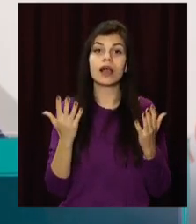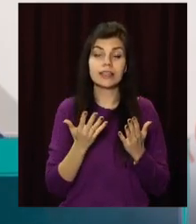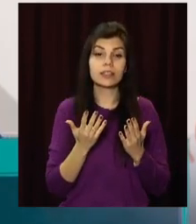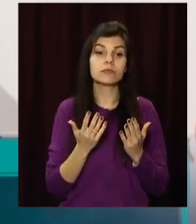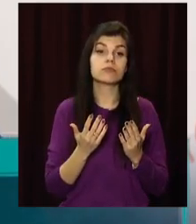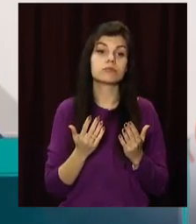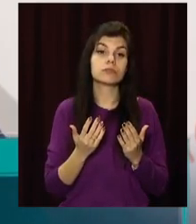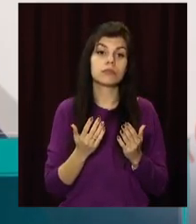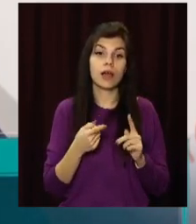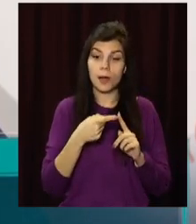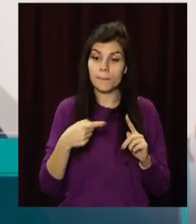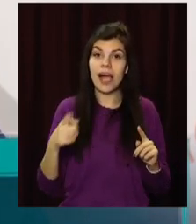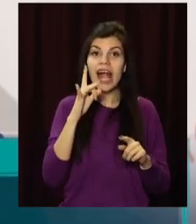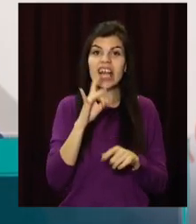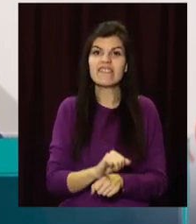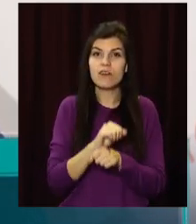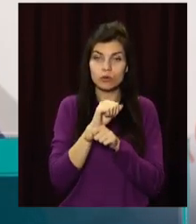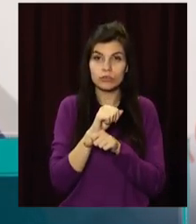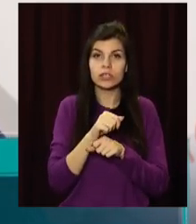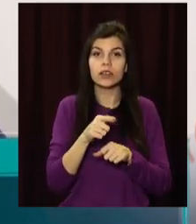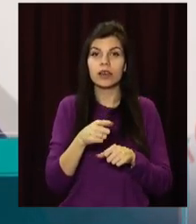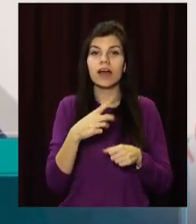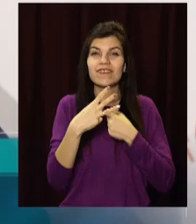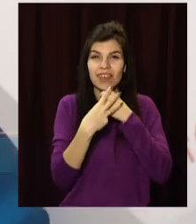зареєструватися у соцмережі.